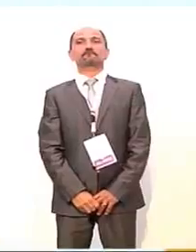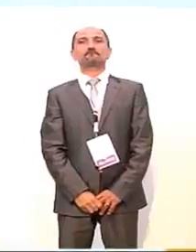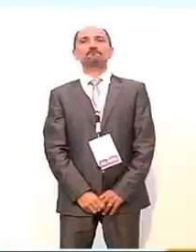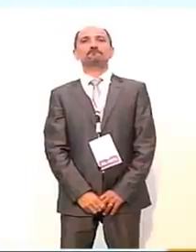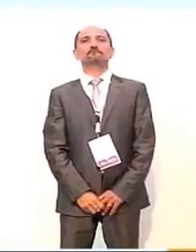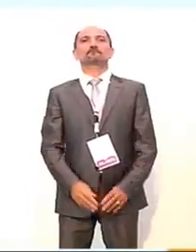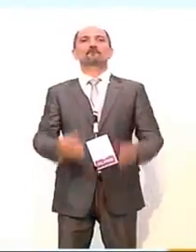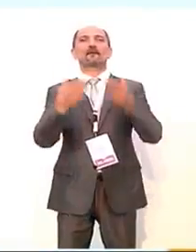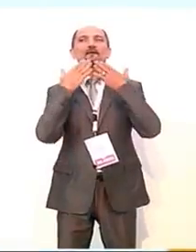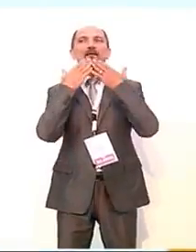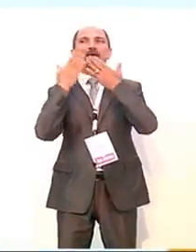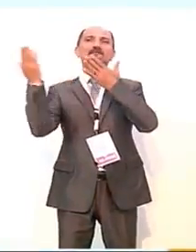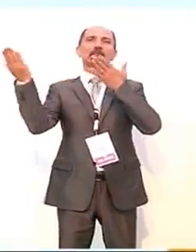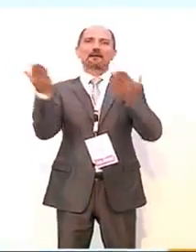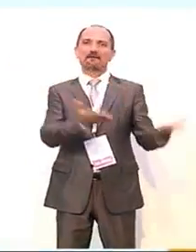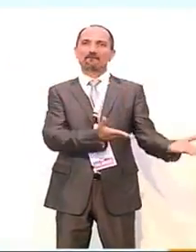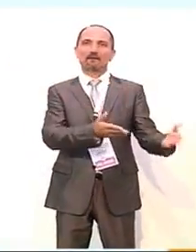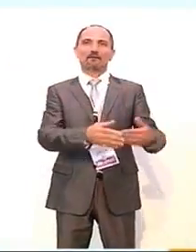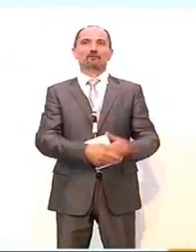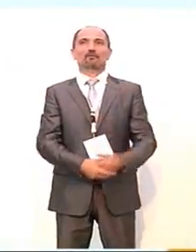Grazie di questo invito.